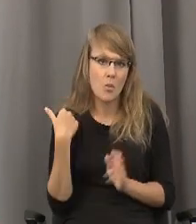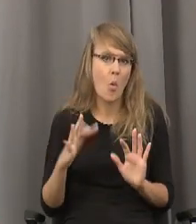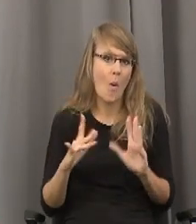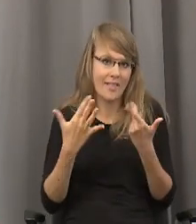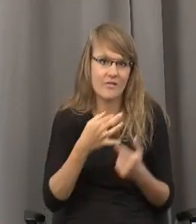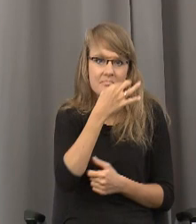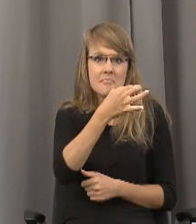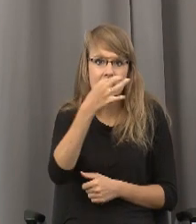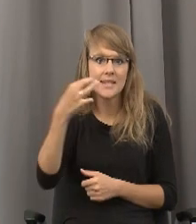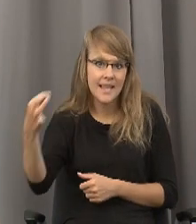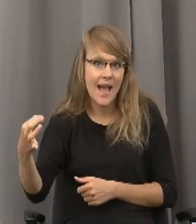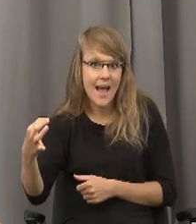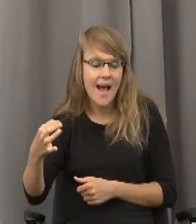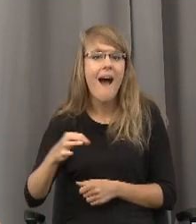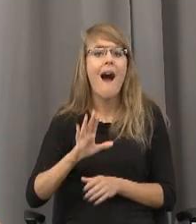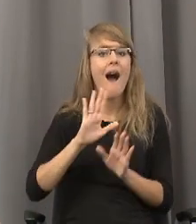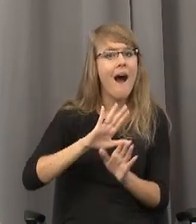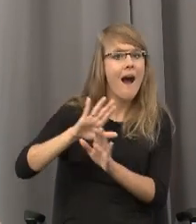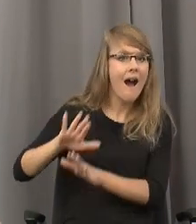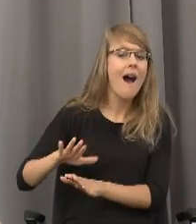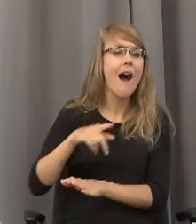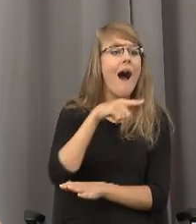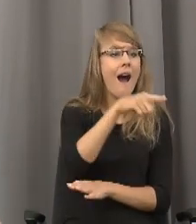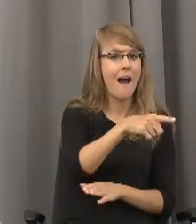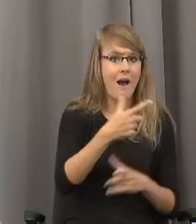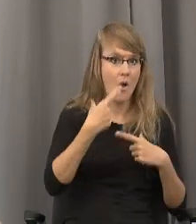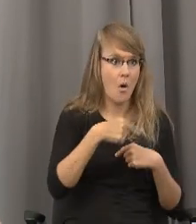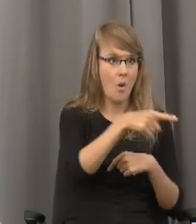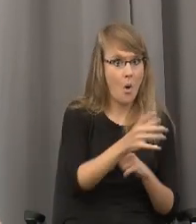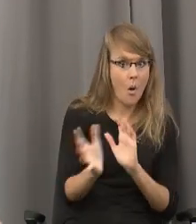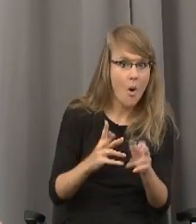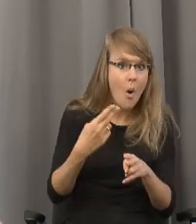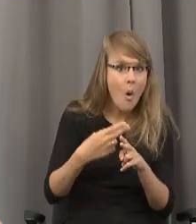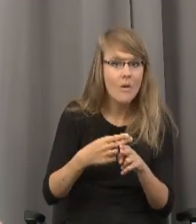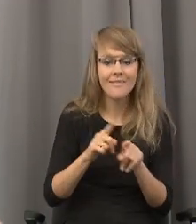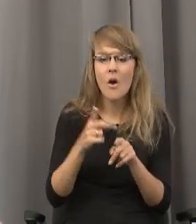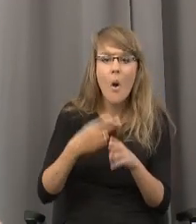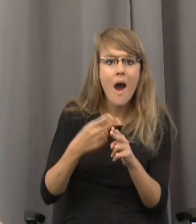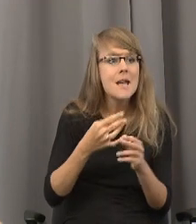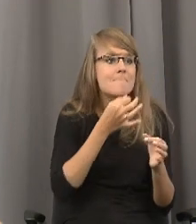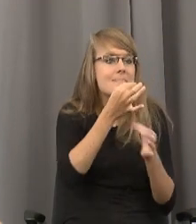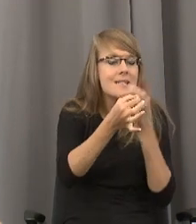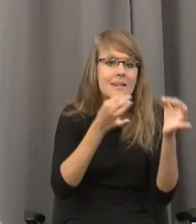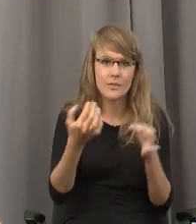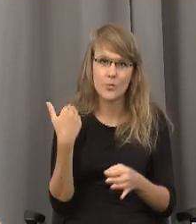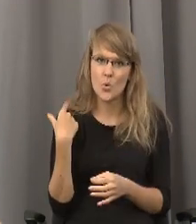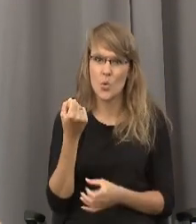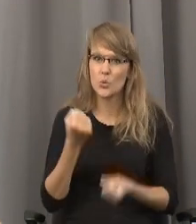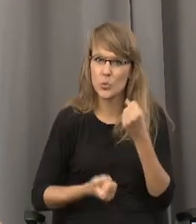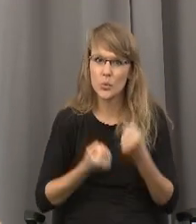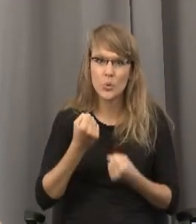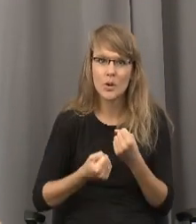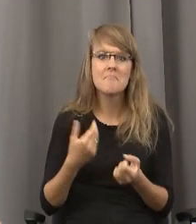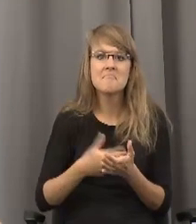niż dotarcie do samych opiekunów, a czasem i chorych. Choćby z racji tego, że tych chorych